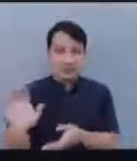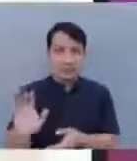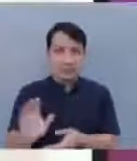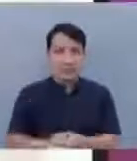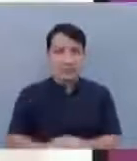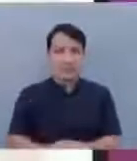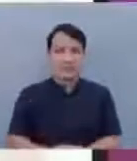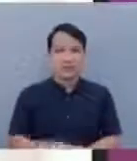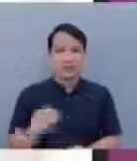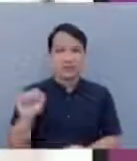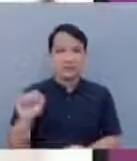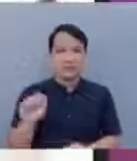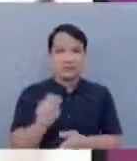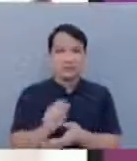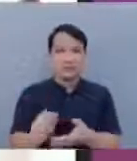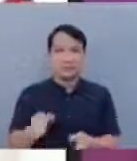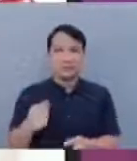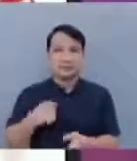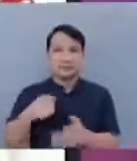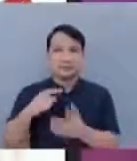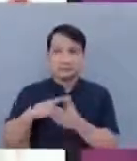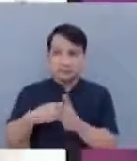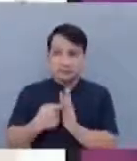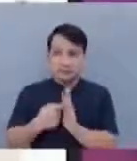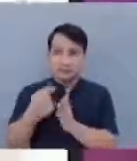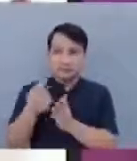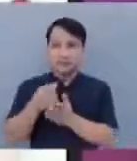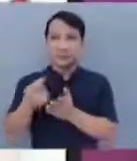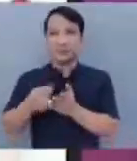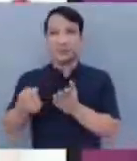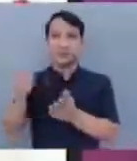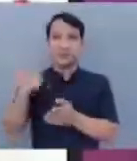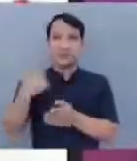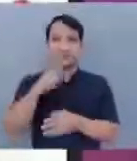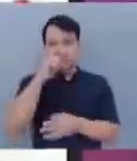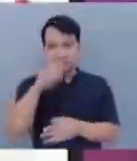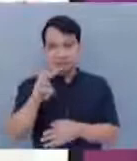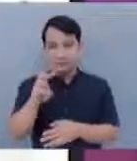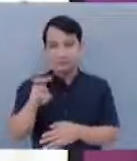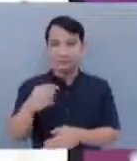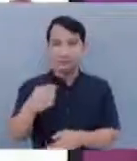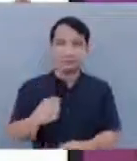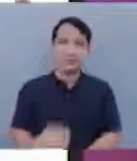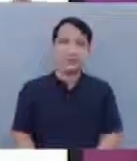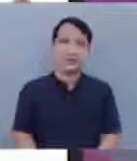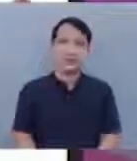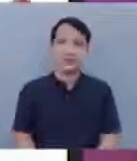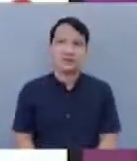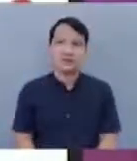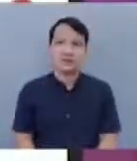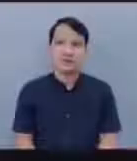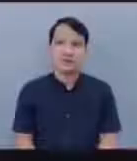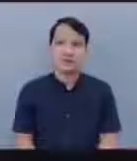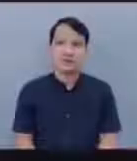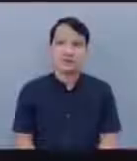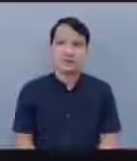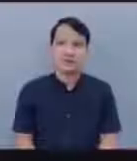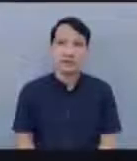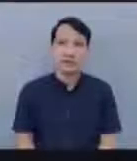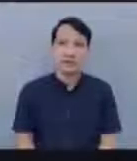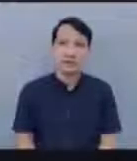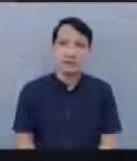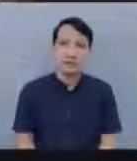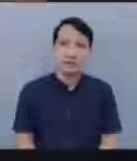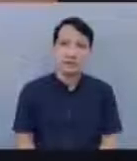po. Actually, nag-start po ako magsulat ng kanta nung 16 years old po ako. Then yung Tampo po, about po siya sa